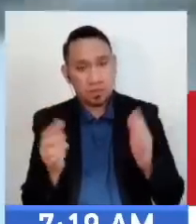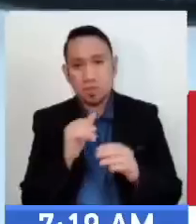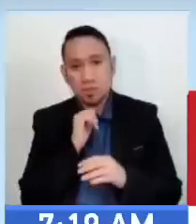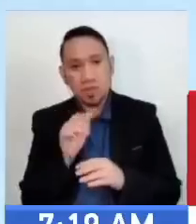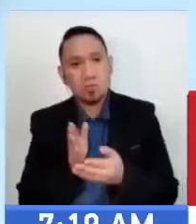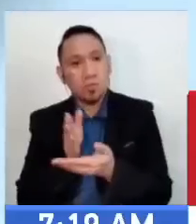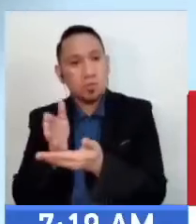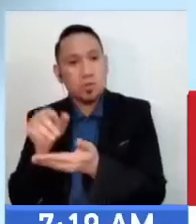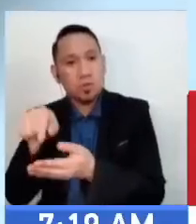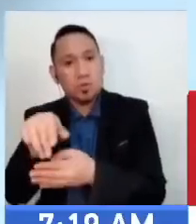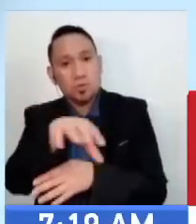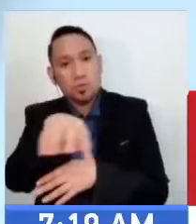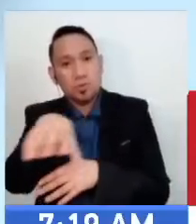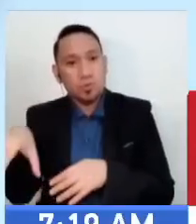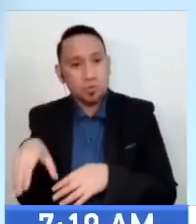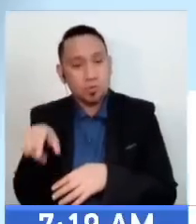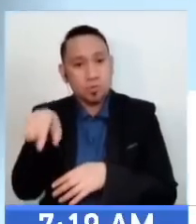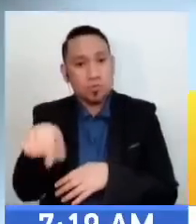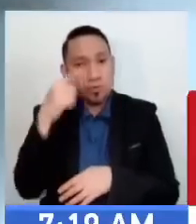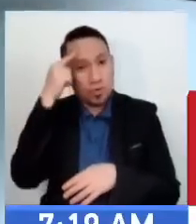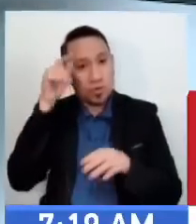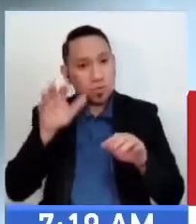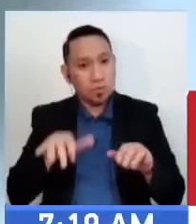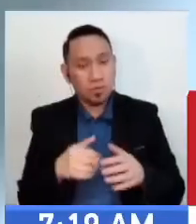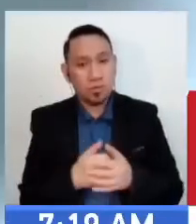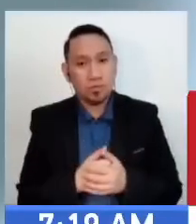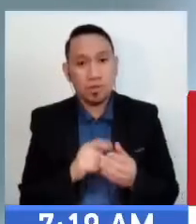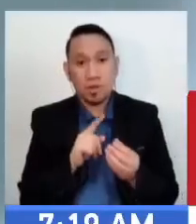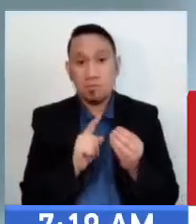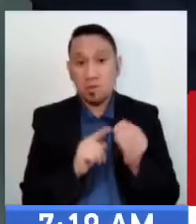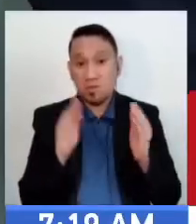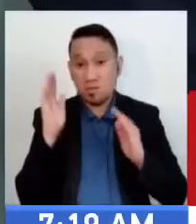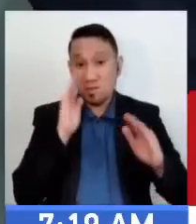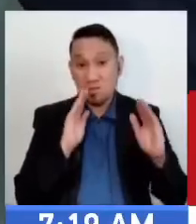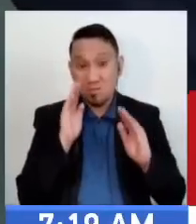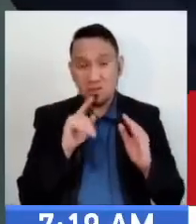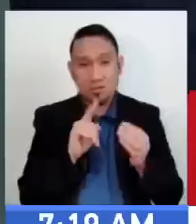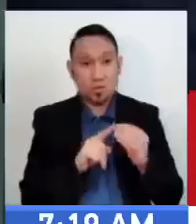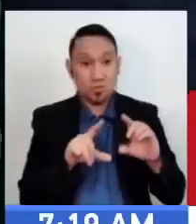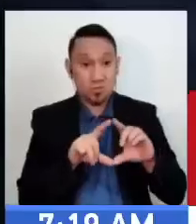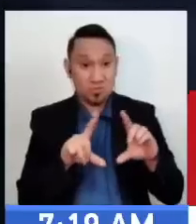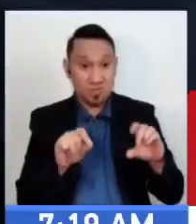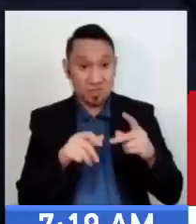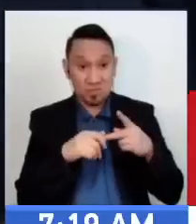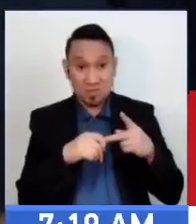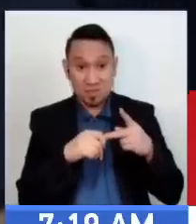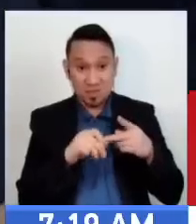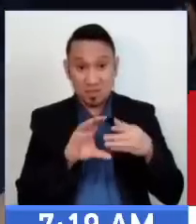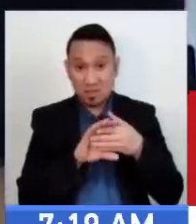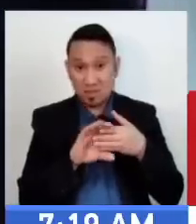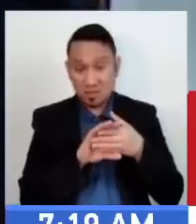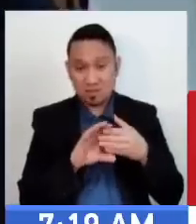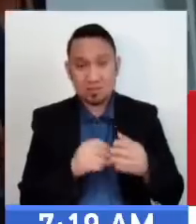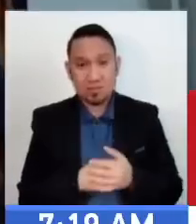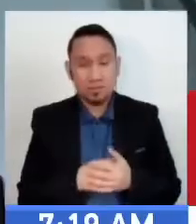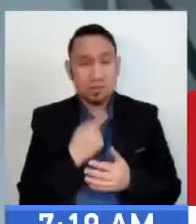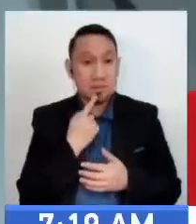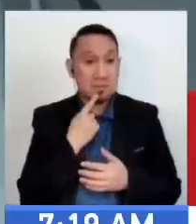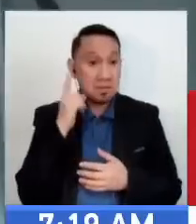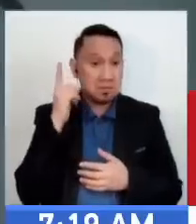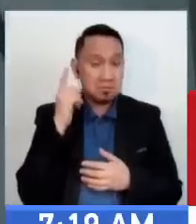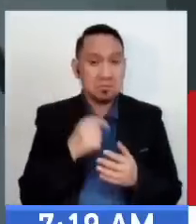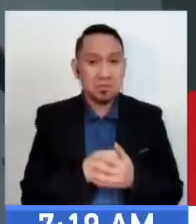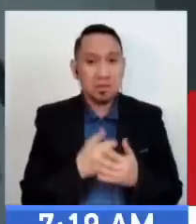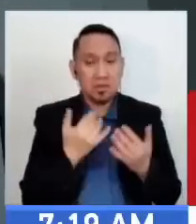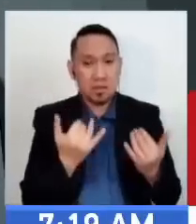Avenue. Kaugnay naman sa problema ng kinukulang na plastic cards, ayon kay Transportation Secretary Jaime Bautista, umabot na